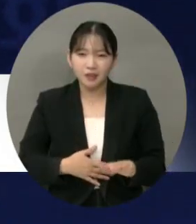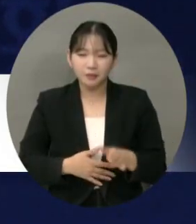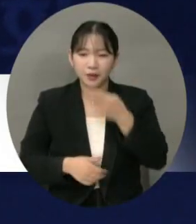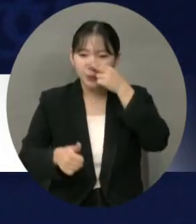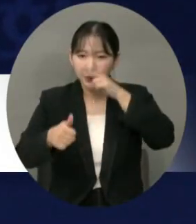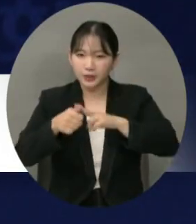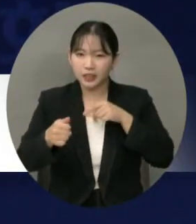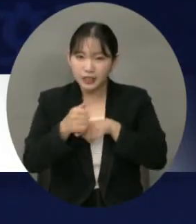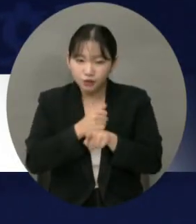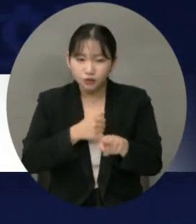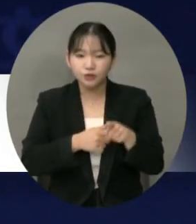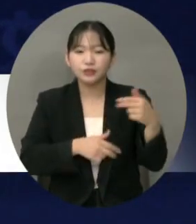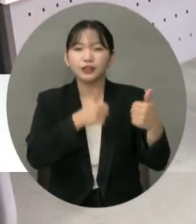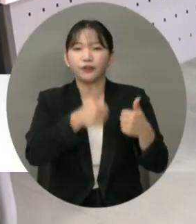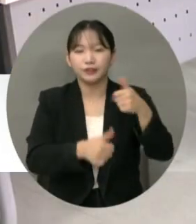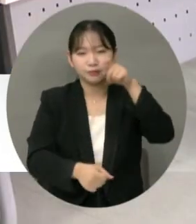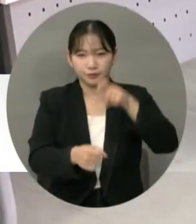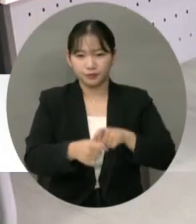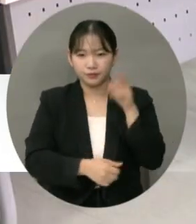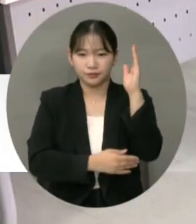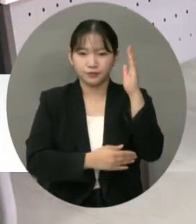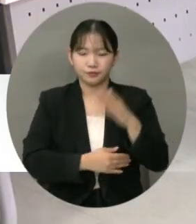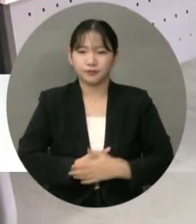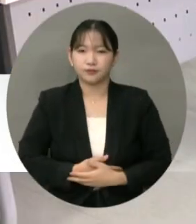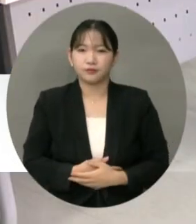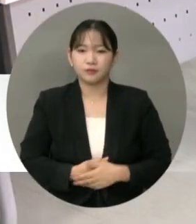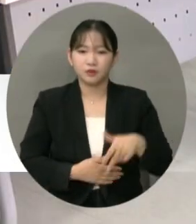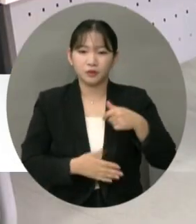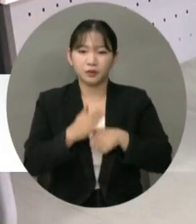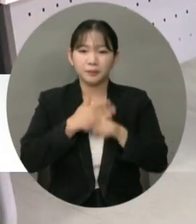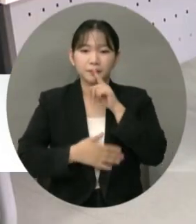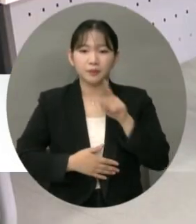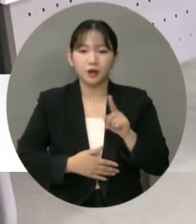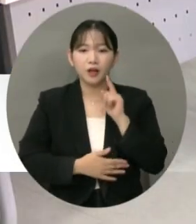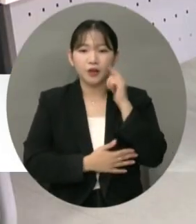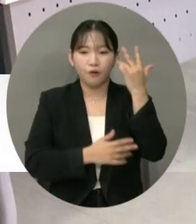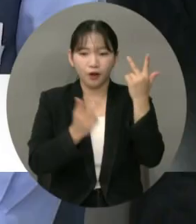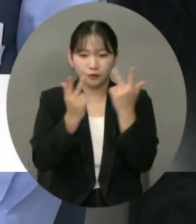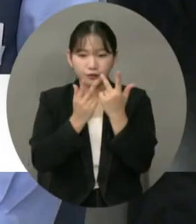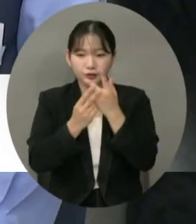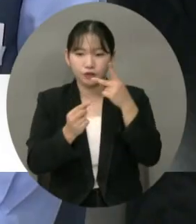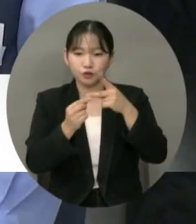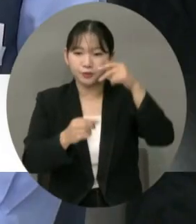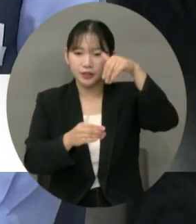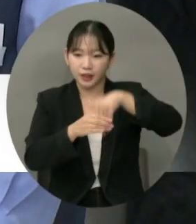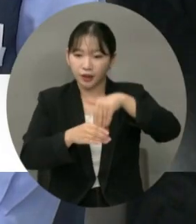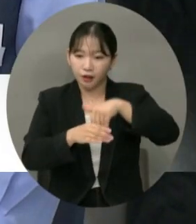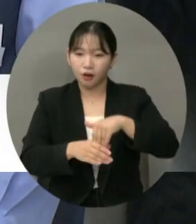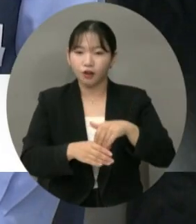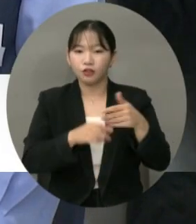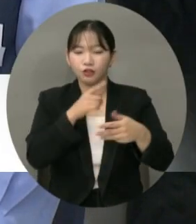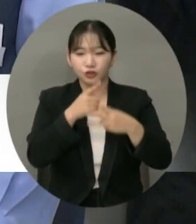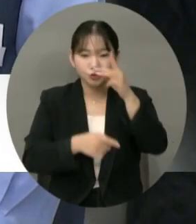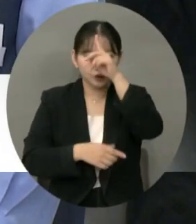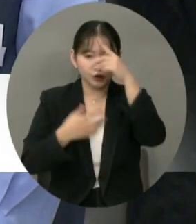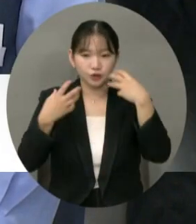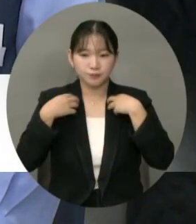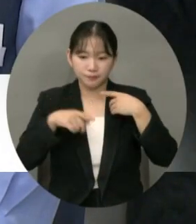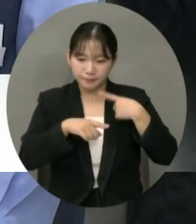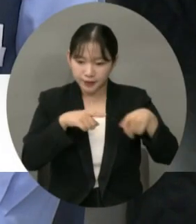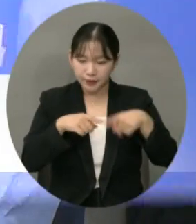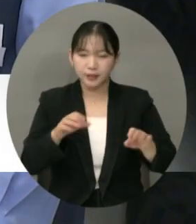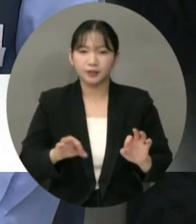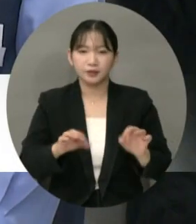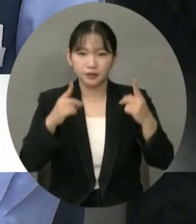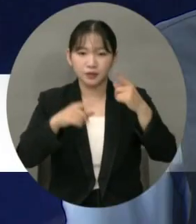조직세우기 있다고 밝혔습니다 조대표는 또 영광 곡성 재보궐 선거가 윤성열 정권 심판과